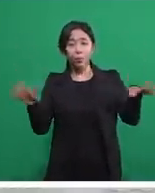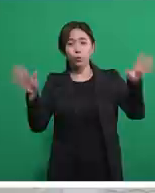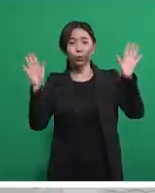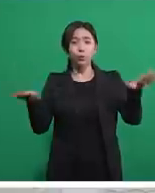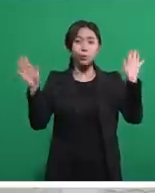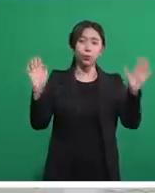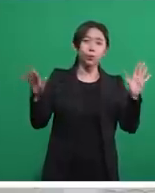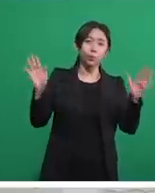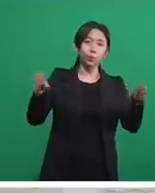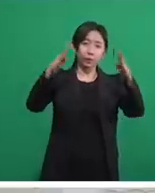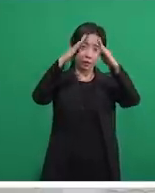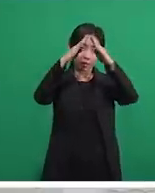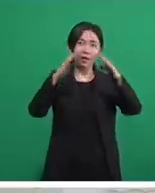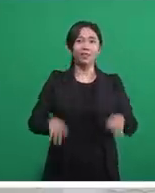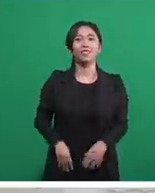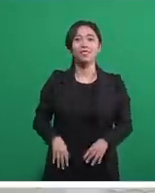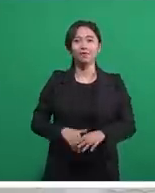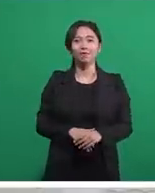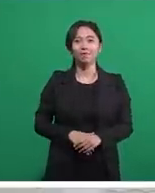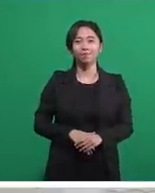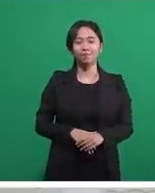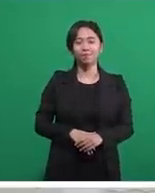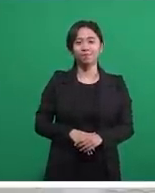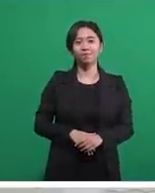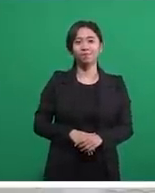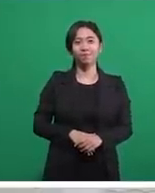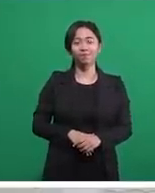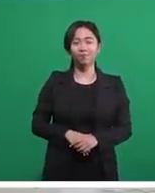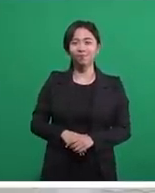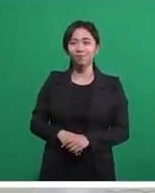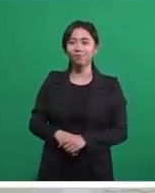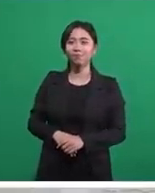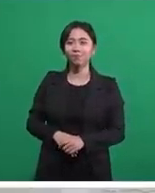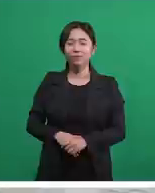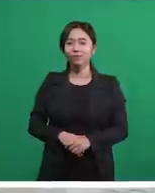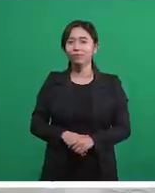bersarang dengan nyaman pada dahan dan rantingnya.